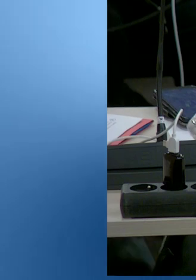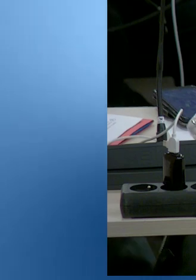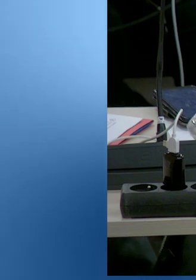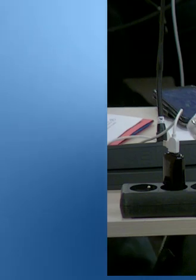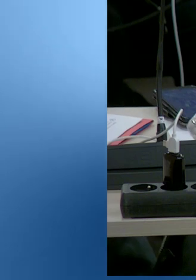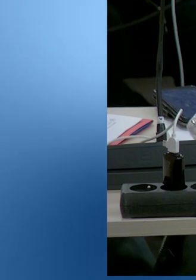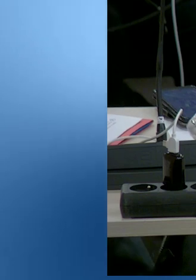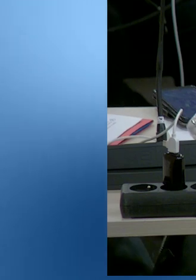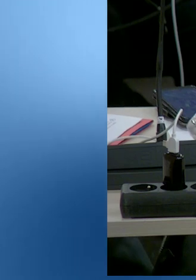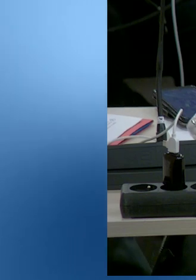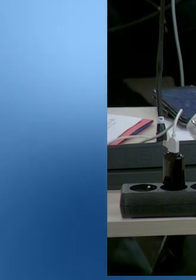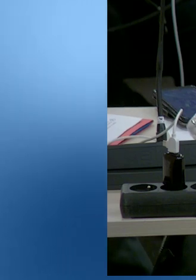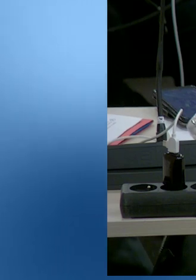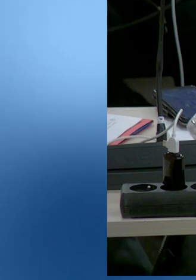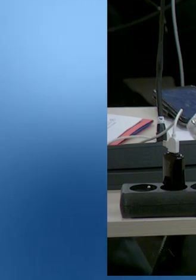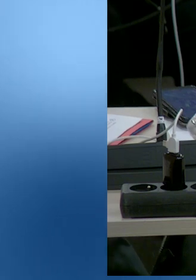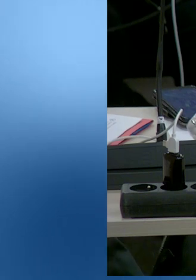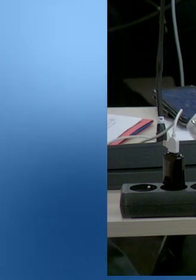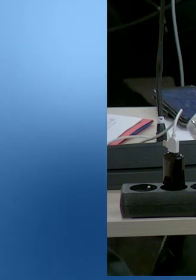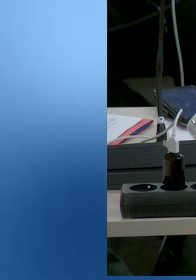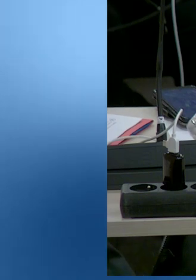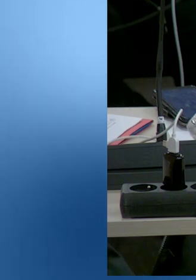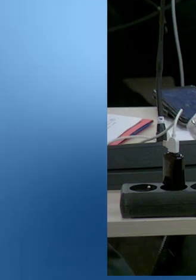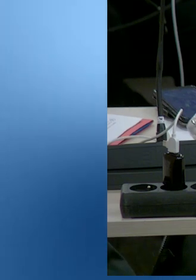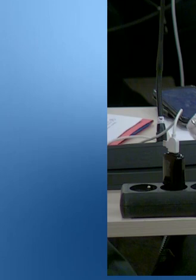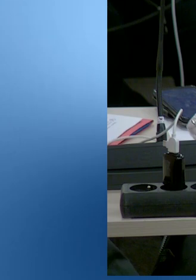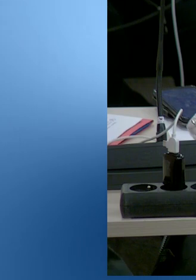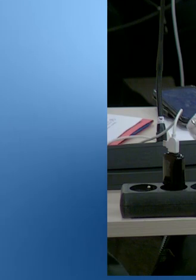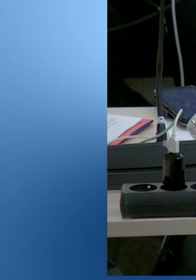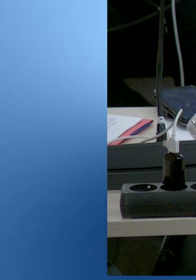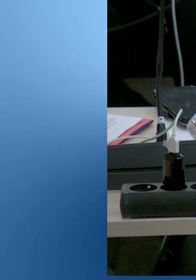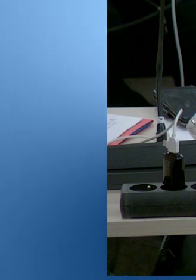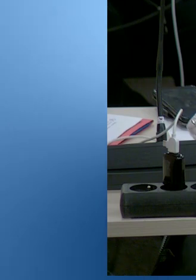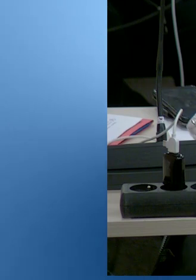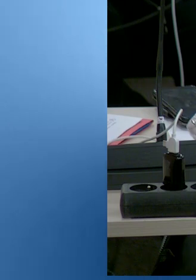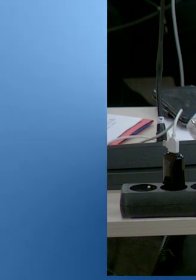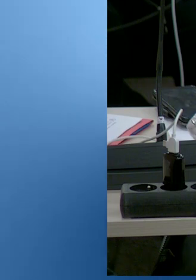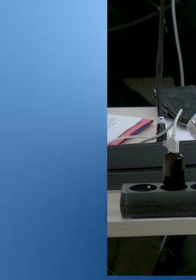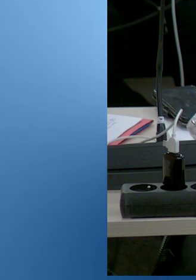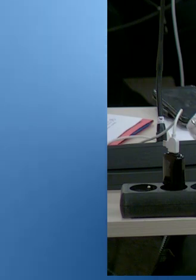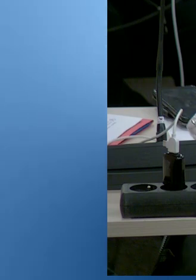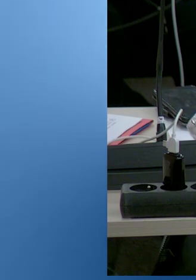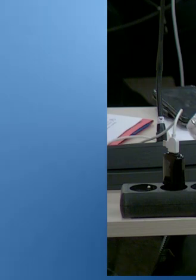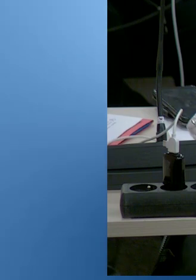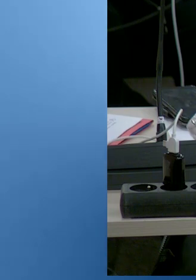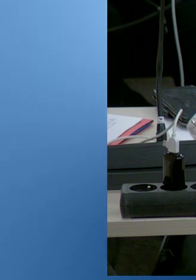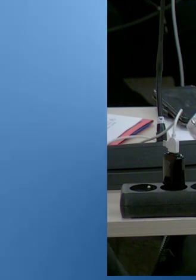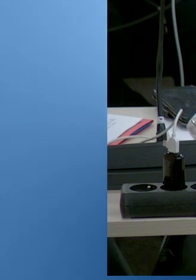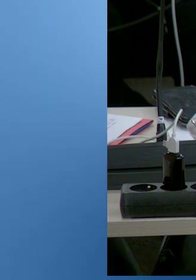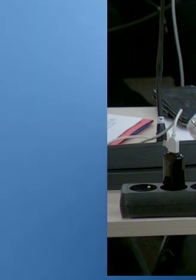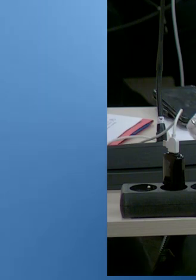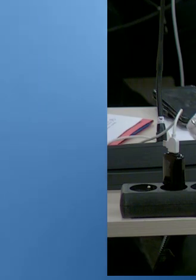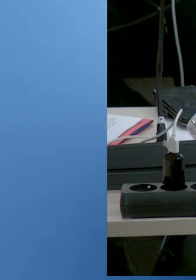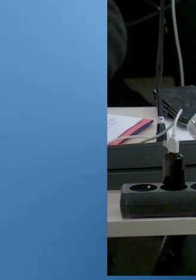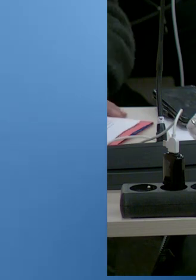question le fonctionnement euh du théâtre municipal de Grenoble et particulièrement les les interprétations qu'on peut faire en tout